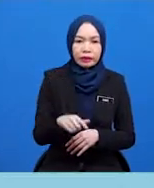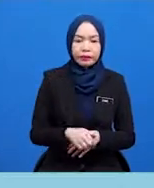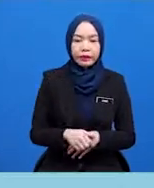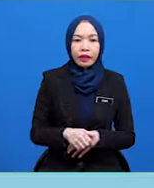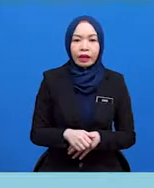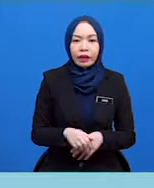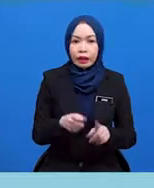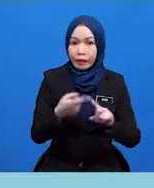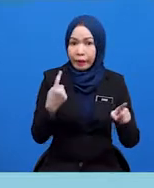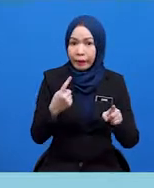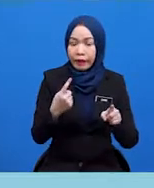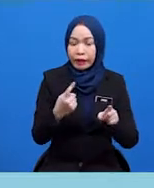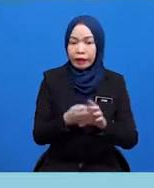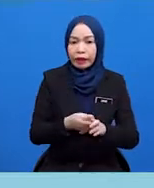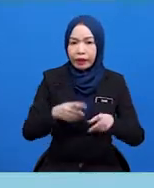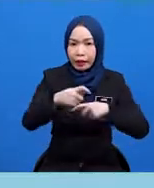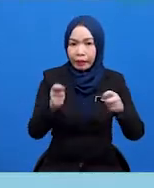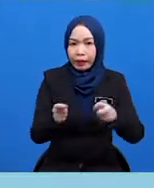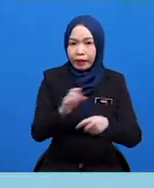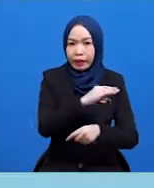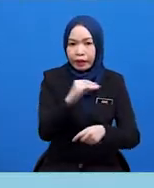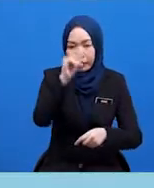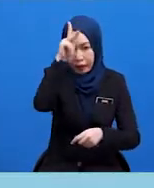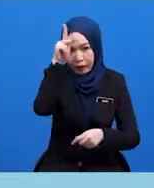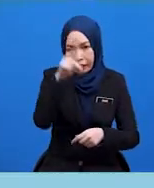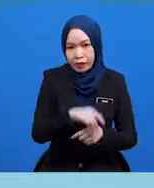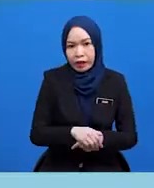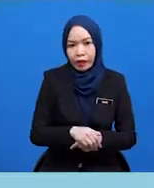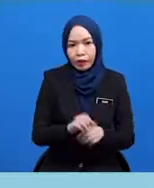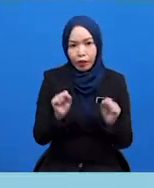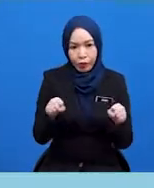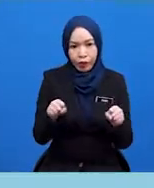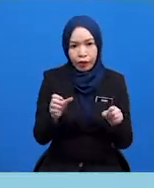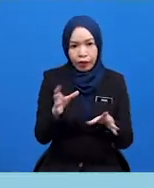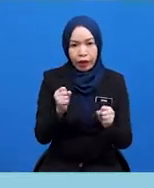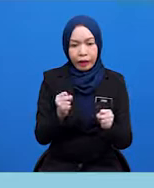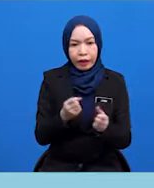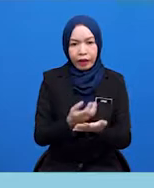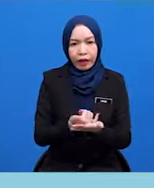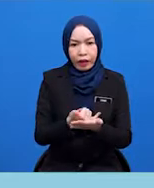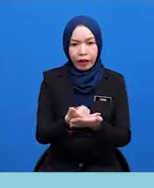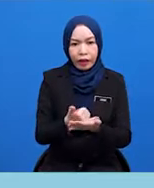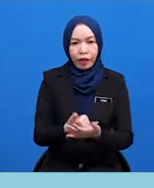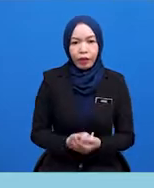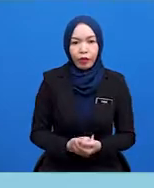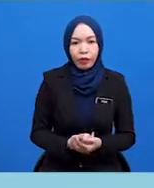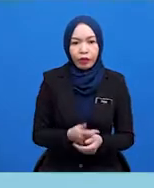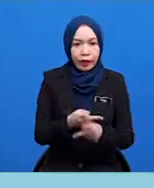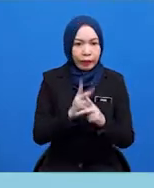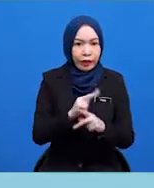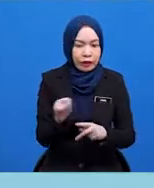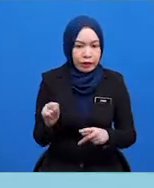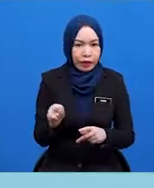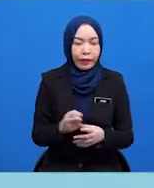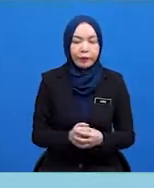kerajaan. Bagi pertanian kebun kecil, modal yang digunakan adalah kecil dan biasanya menggunakan modal